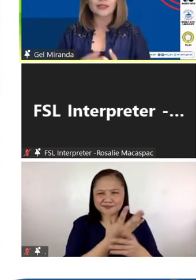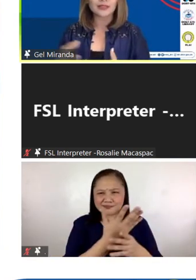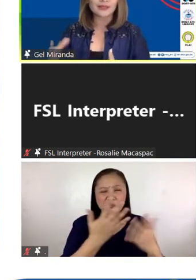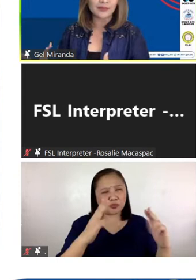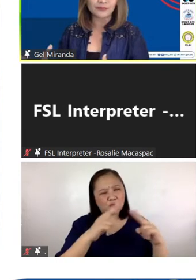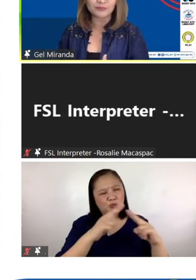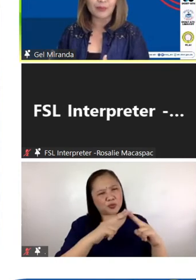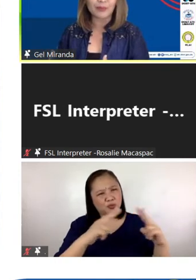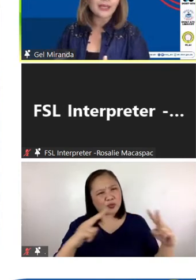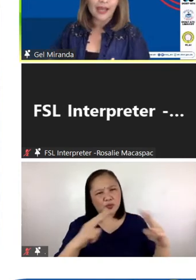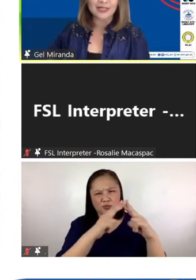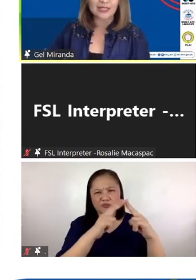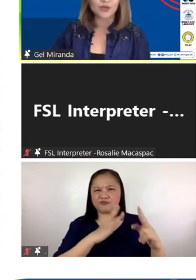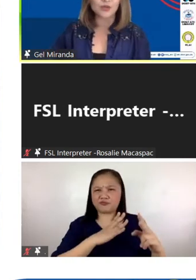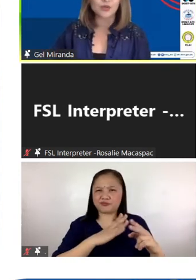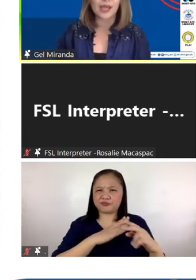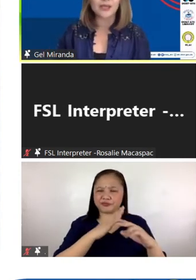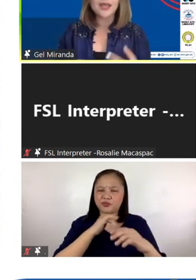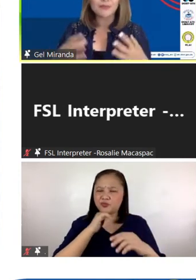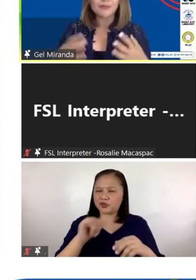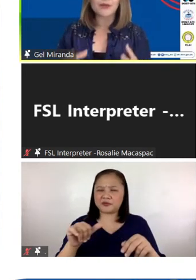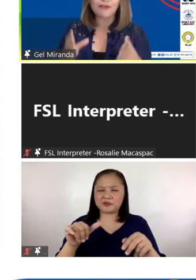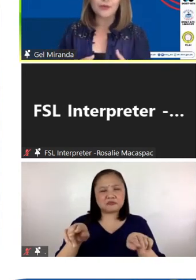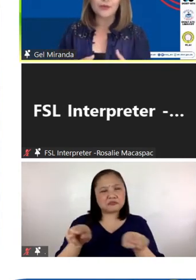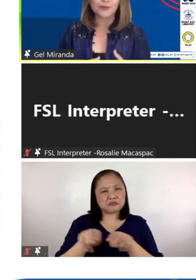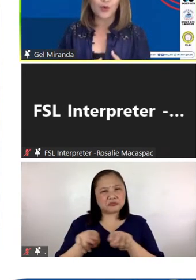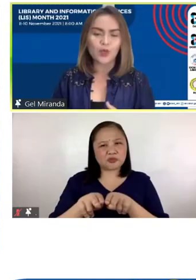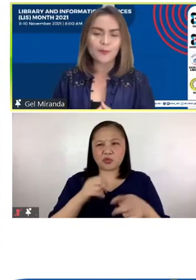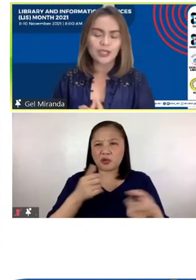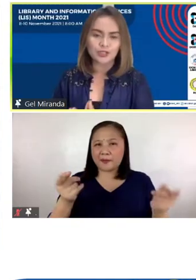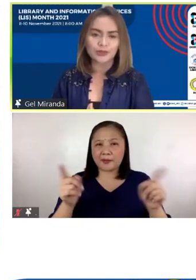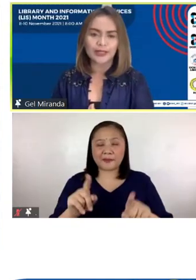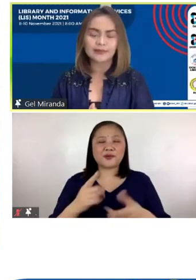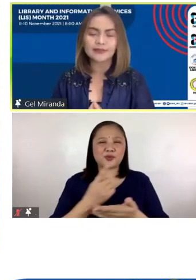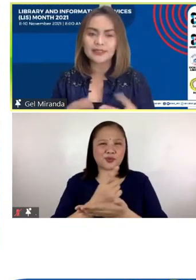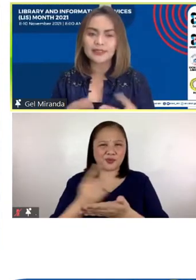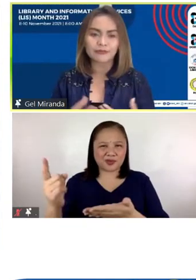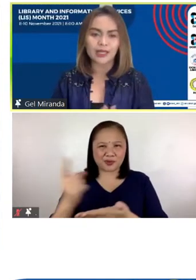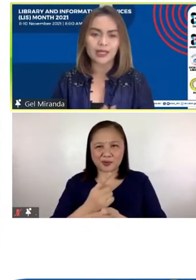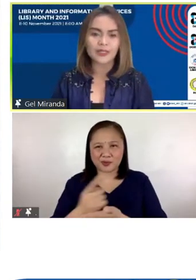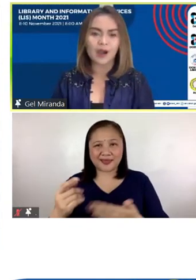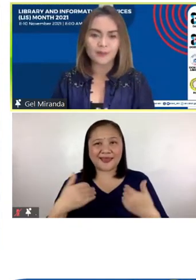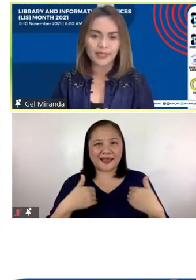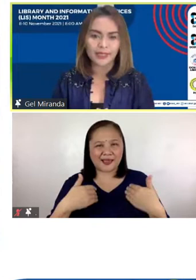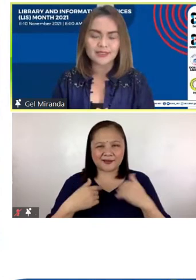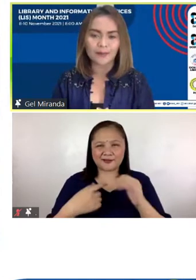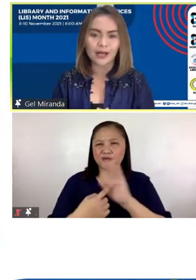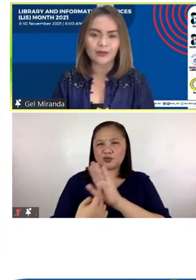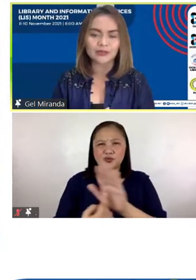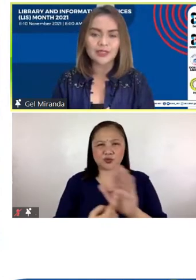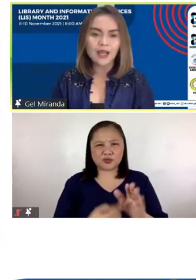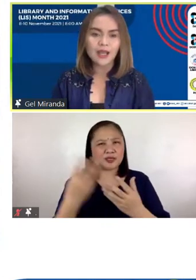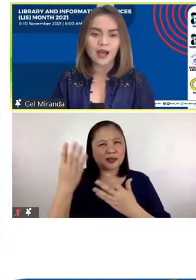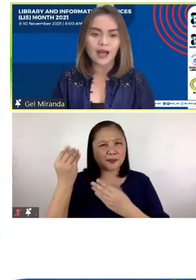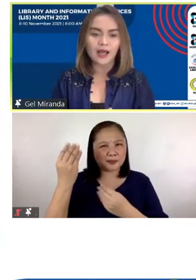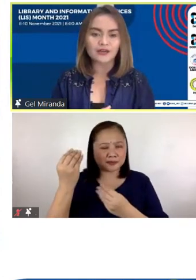ganoon katinding pangyayari sa kasalukuyan, pero every week po, we make sure na nagde-deliver kami ng updates